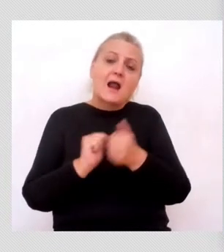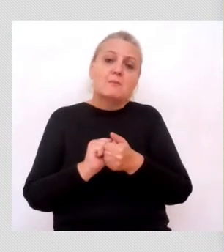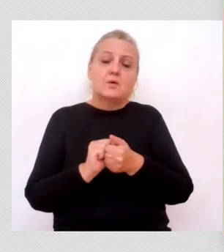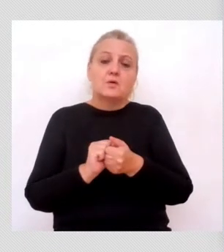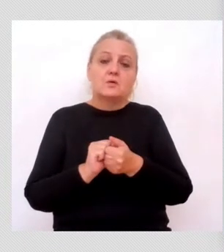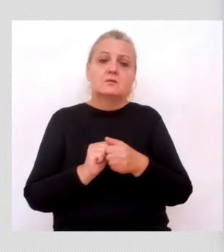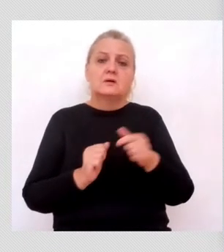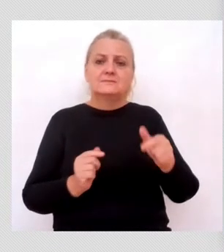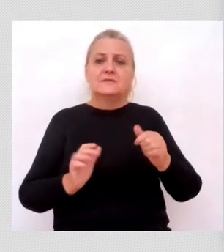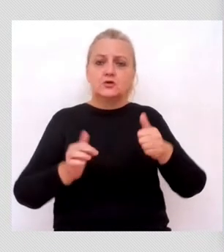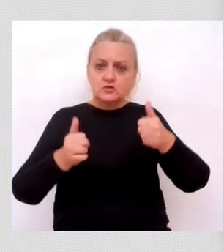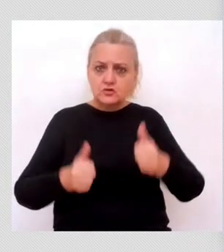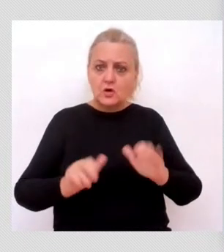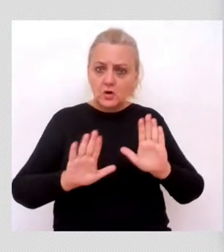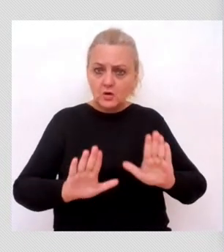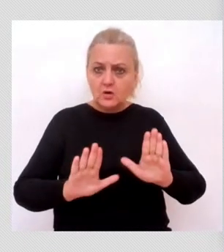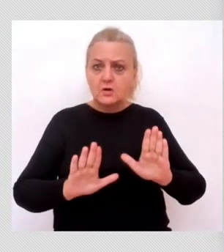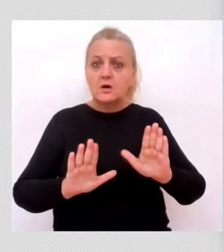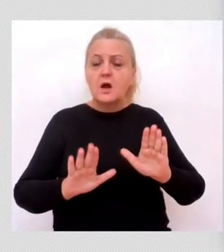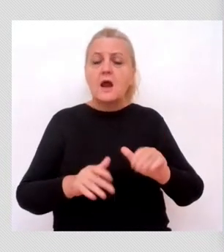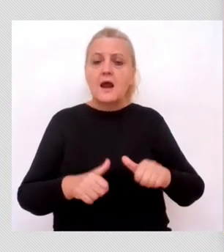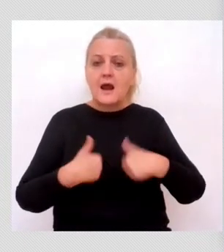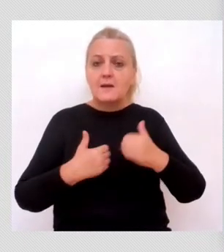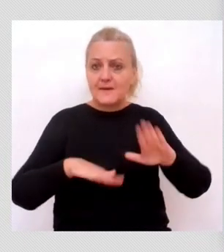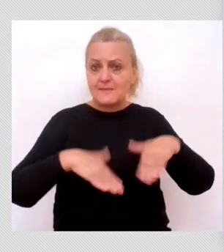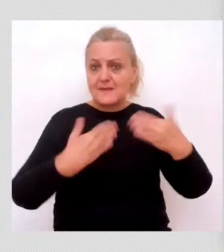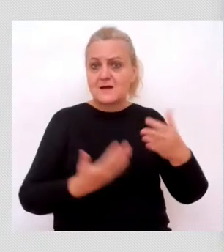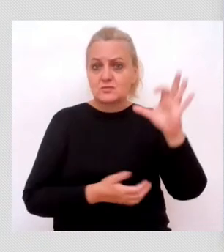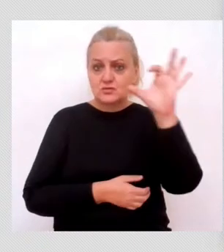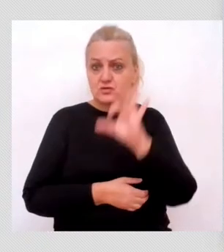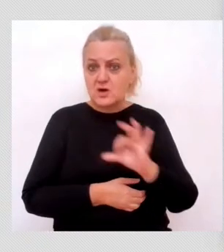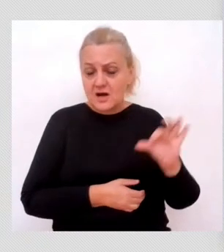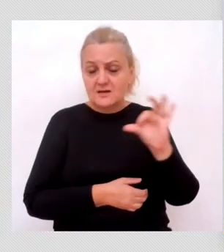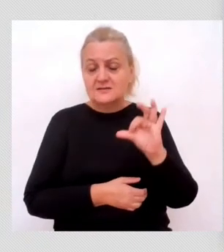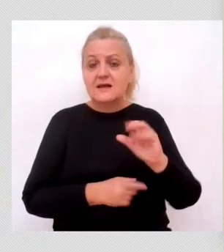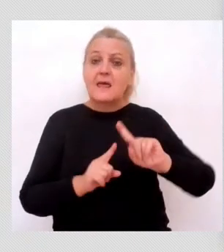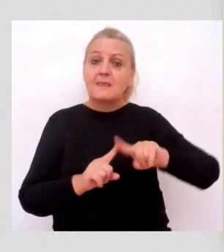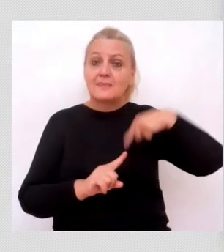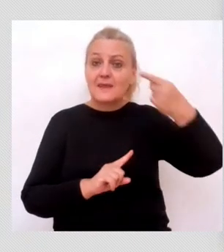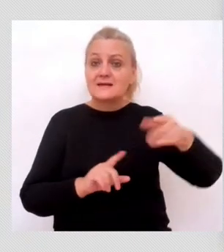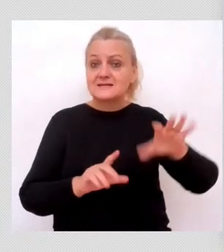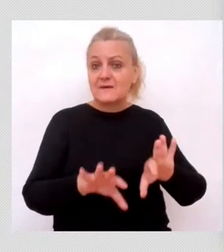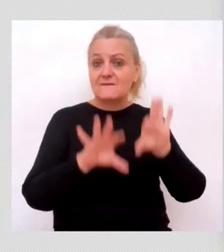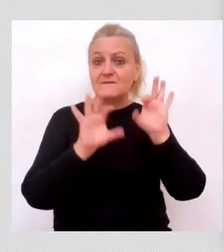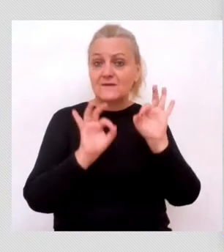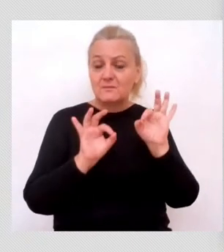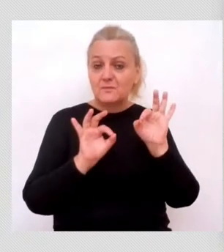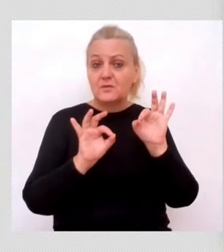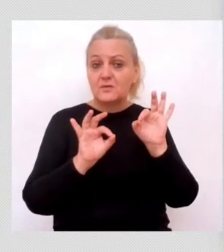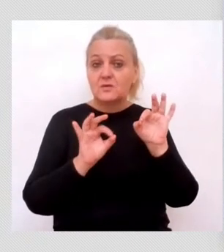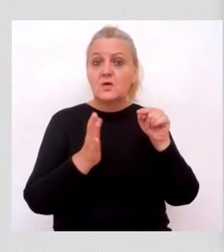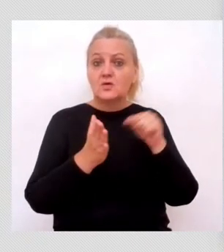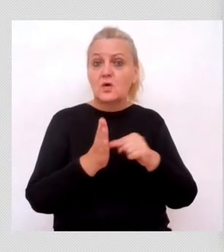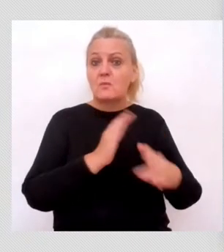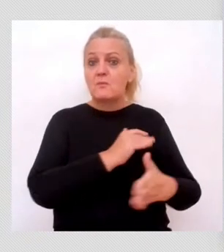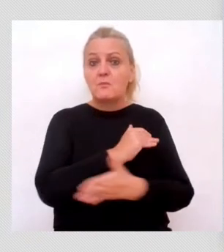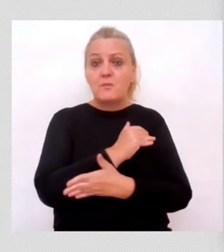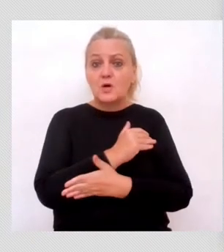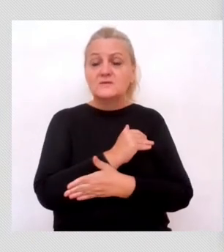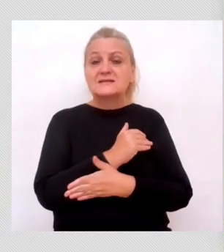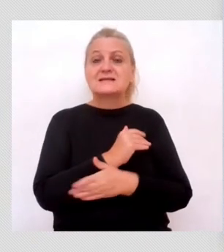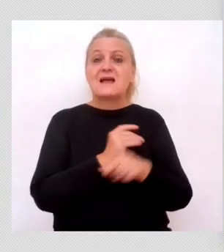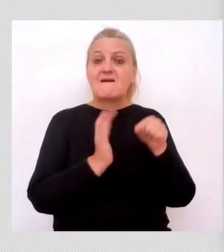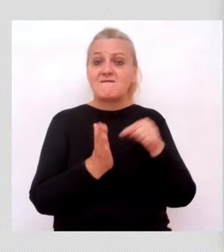zwolnić jego bieg po to, żeby dać szansę, żeby następne wybory mogły generalnie te fundamentalne,